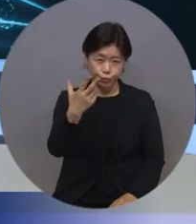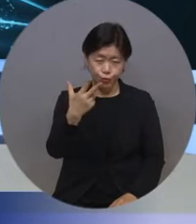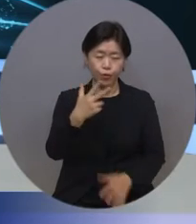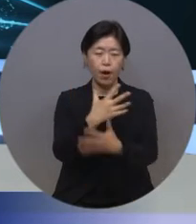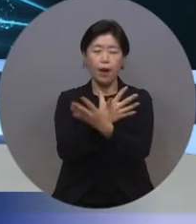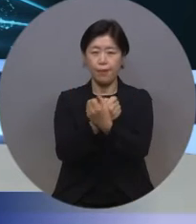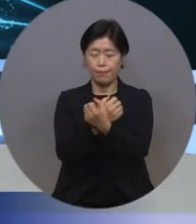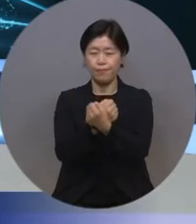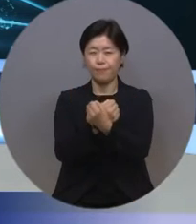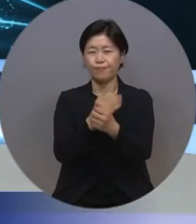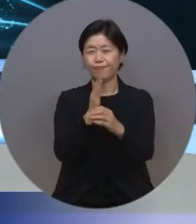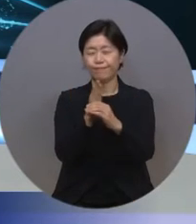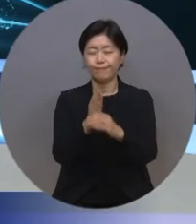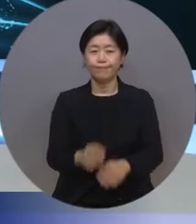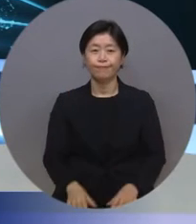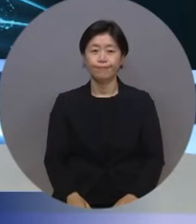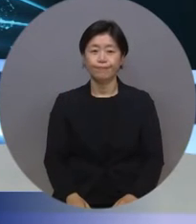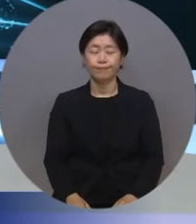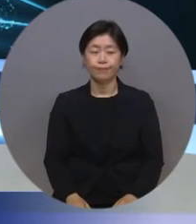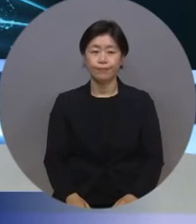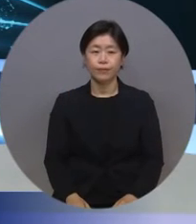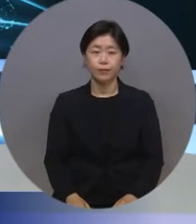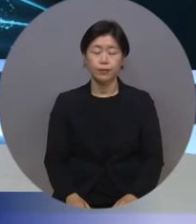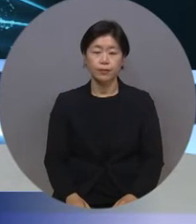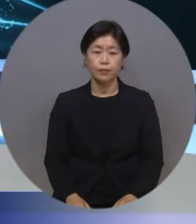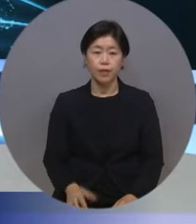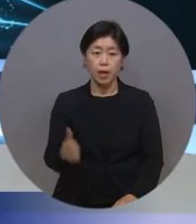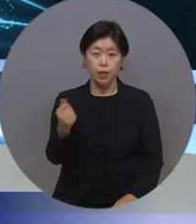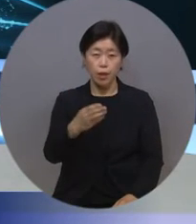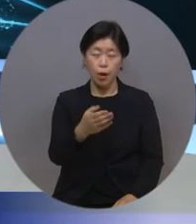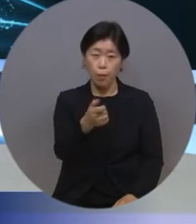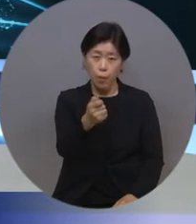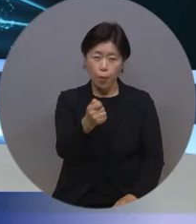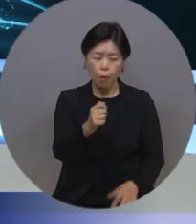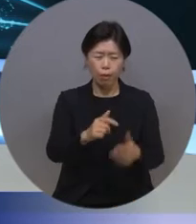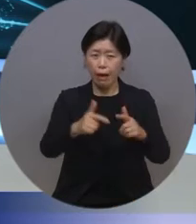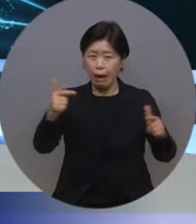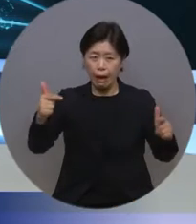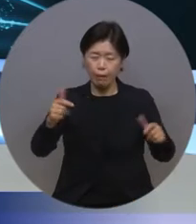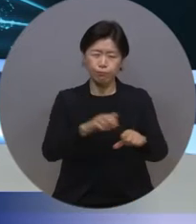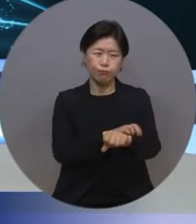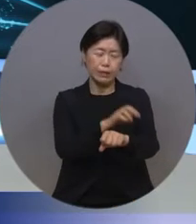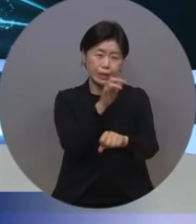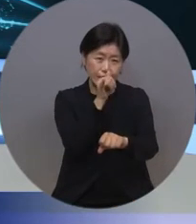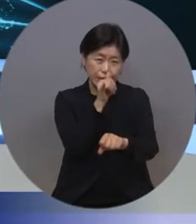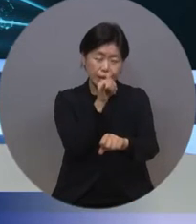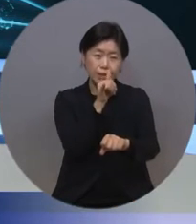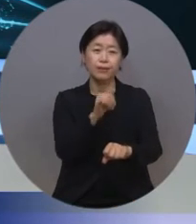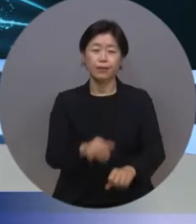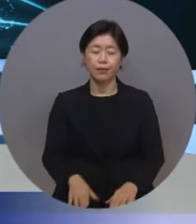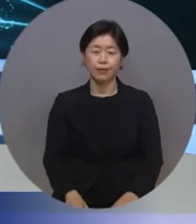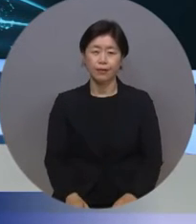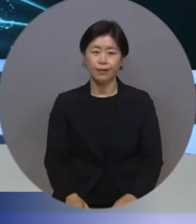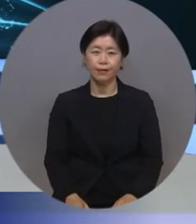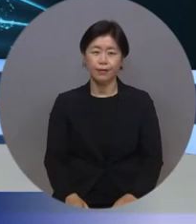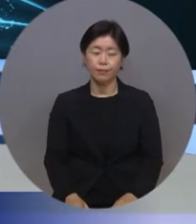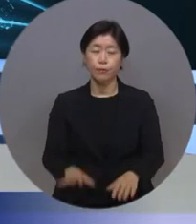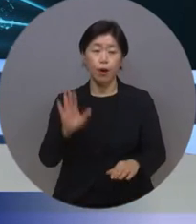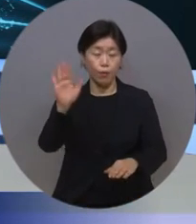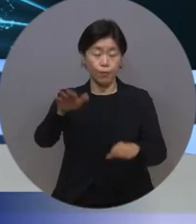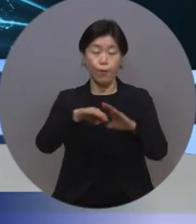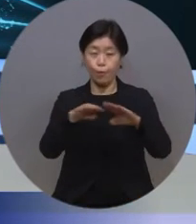협의를 진행하고 있습니다 각기 다른 채널 번호가 하나로 단일화되면서 방송 접근의 어려움이 해소될 것으로